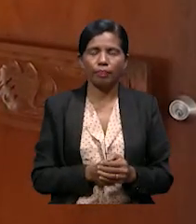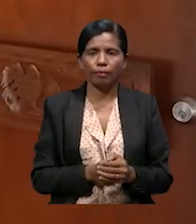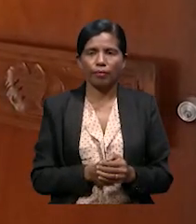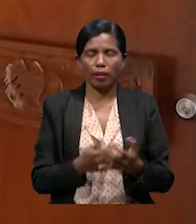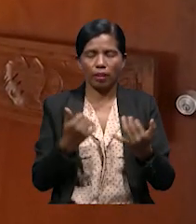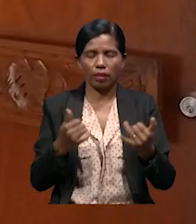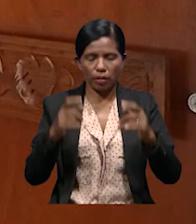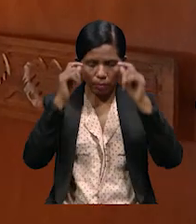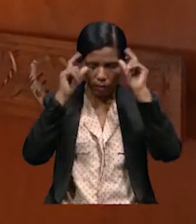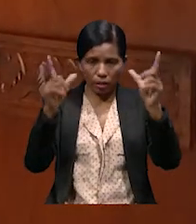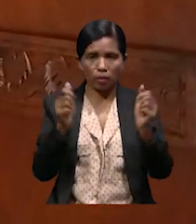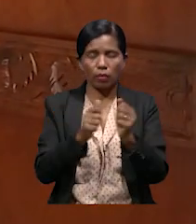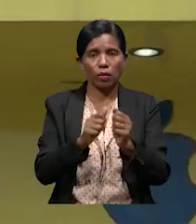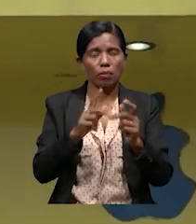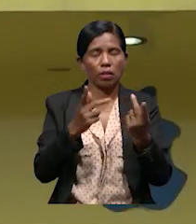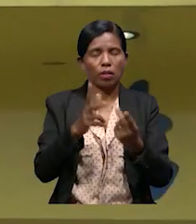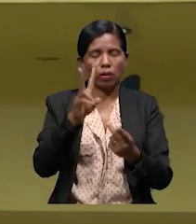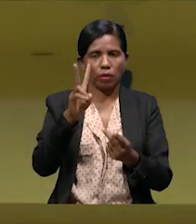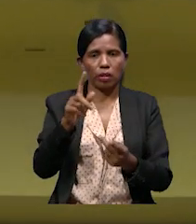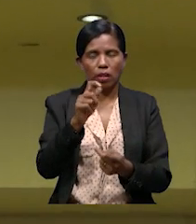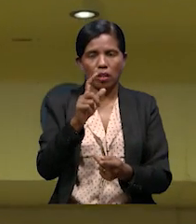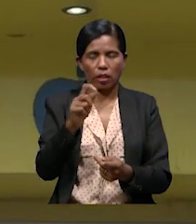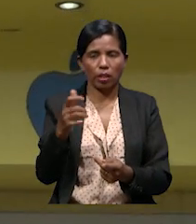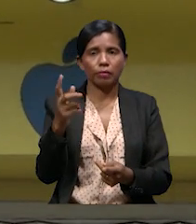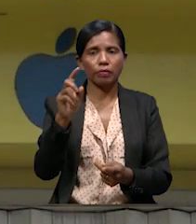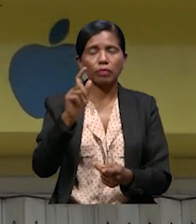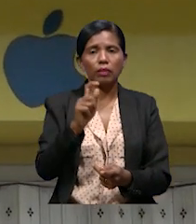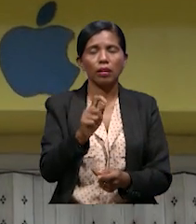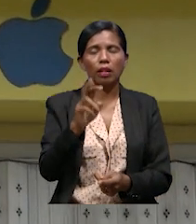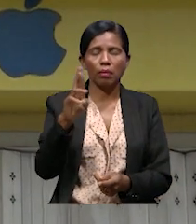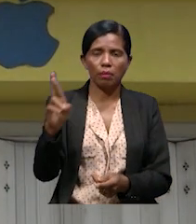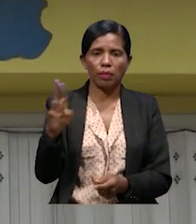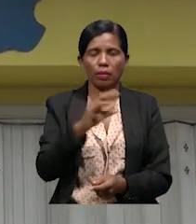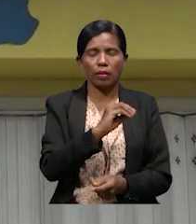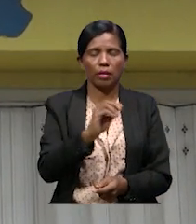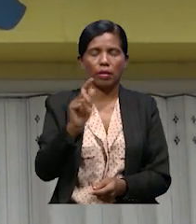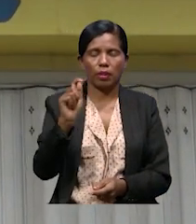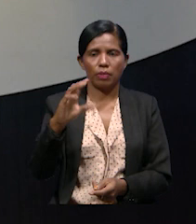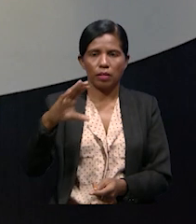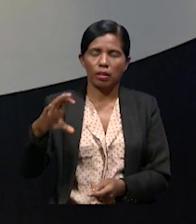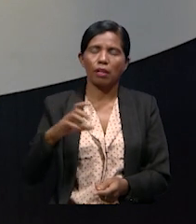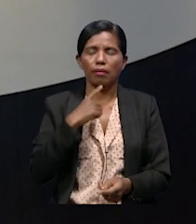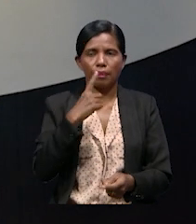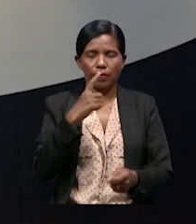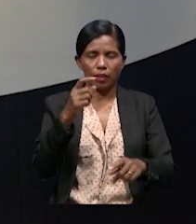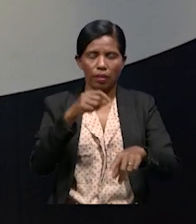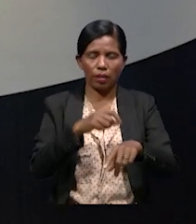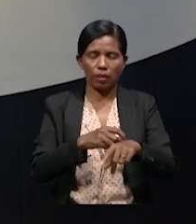operador telekomunikasi tolu makanesan Timor Telkom, Telemor no Telkomsel. En kuanto iha tempo badak se existitan